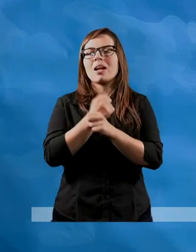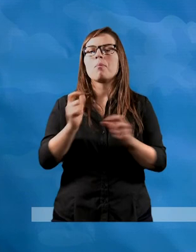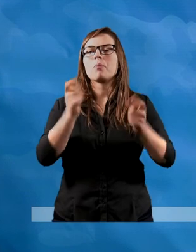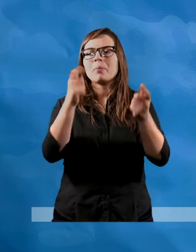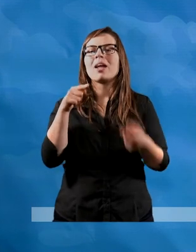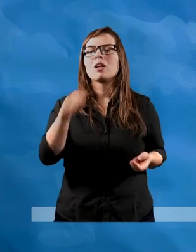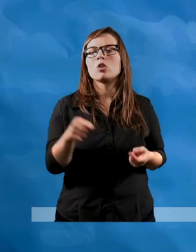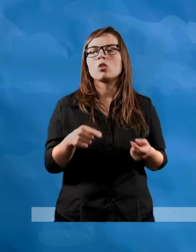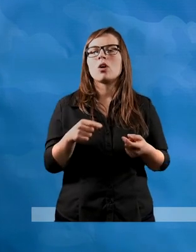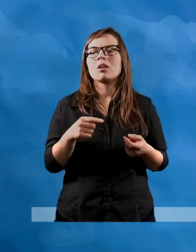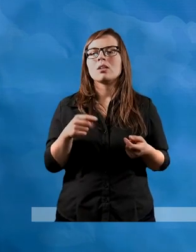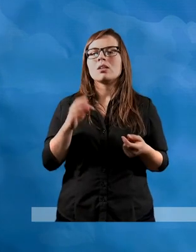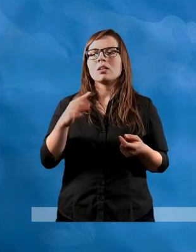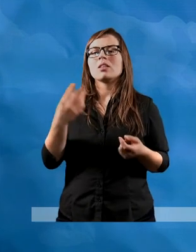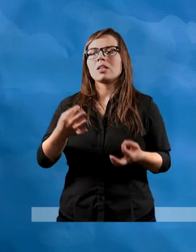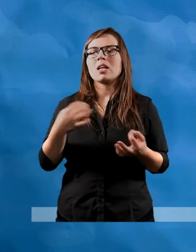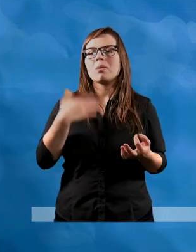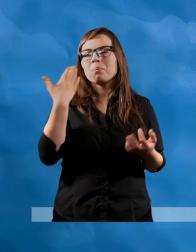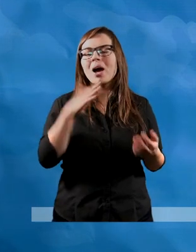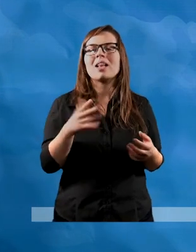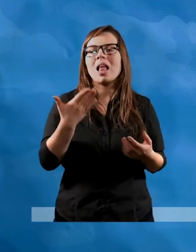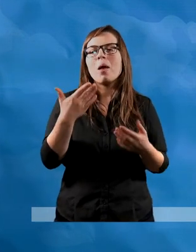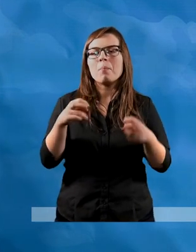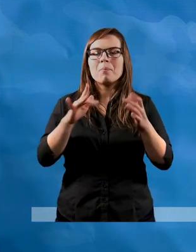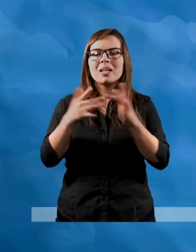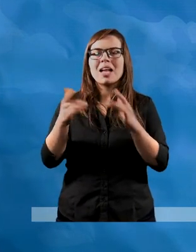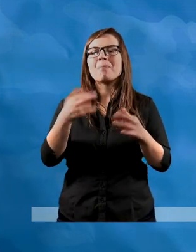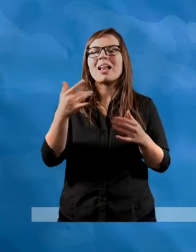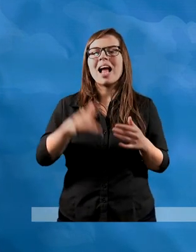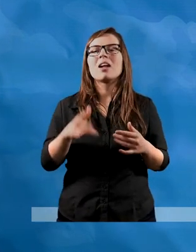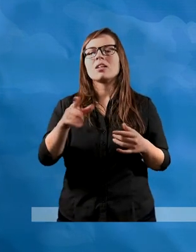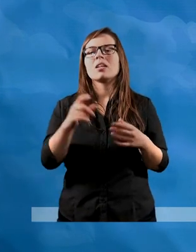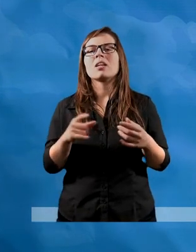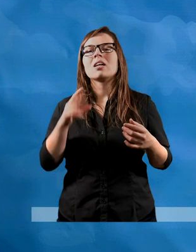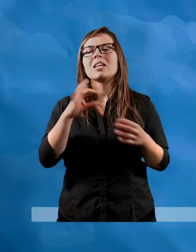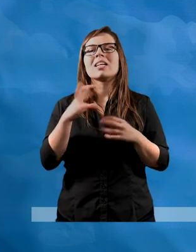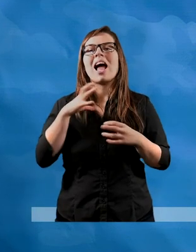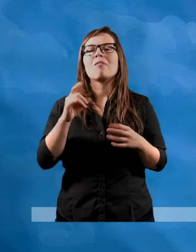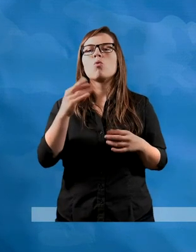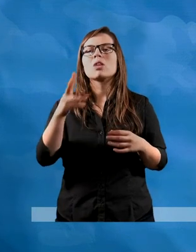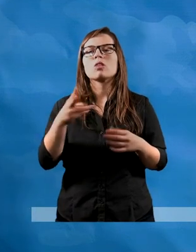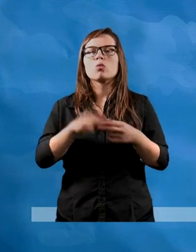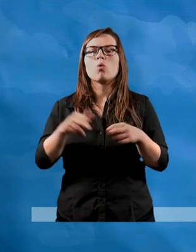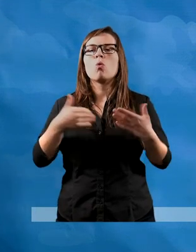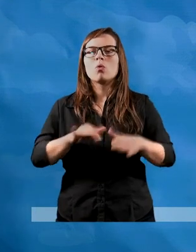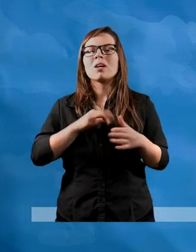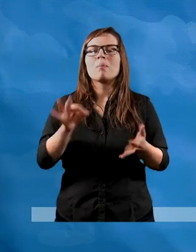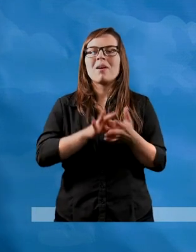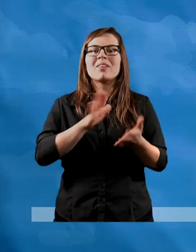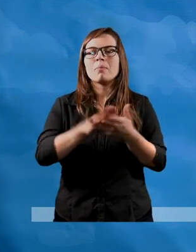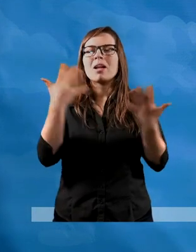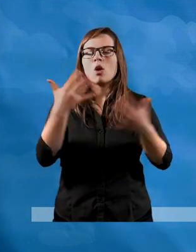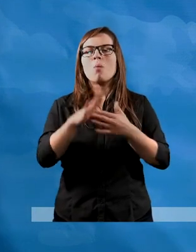niesamowity przypadek, taki może bardziej medialny, to jest historia Nika Wójcika, który urodził się bez rąk i bez